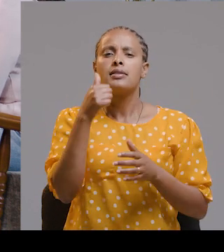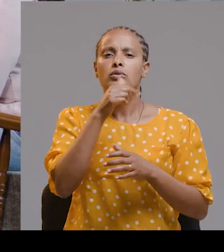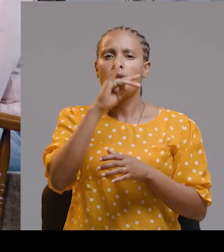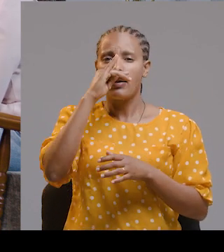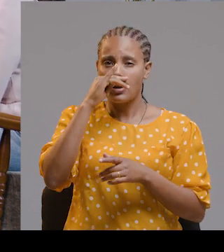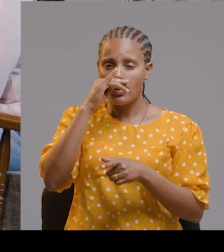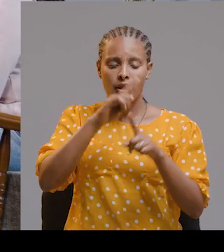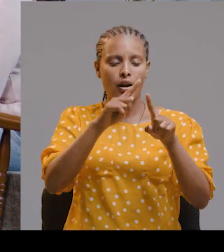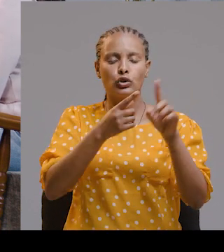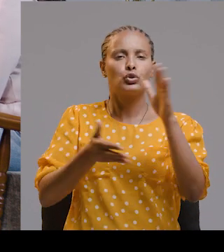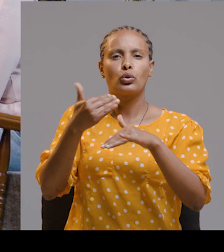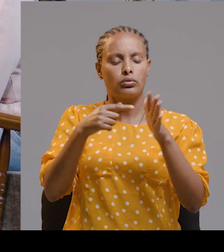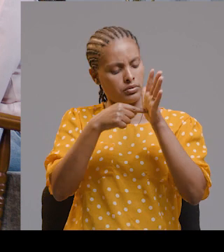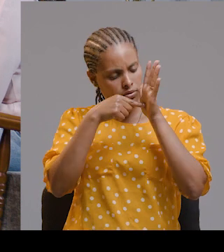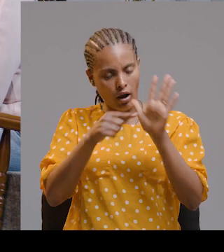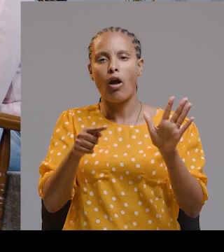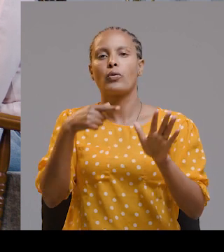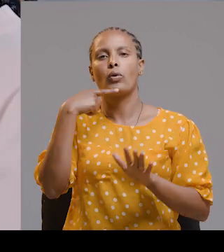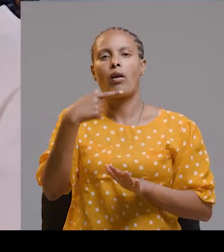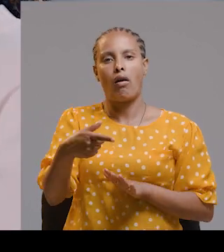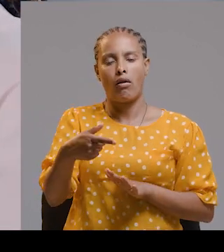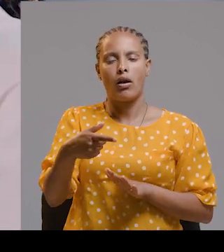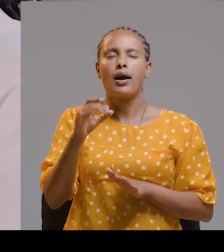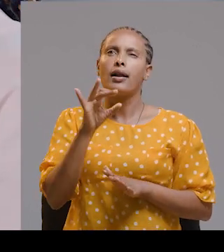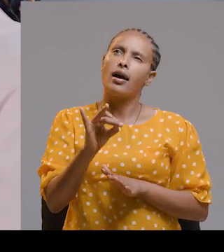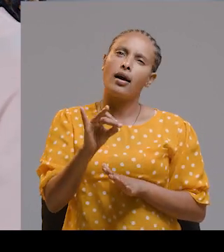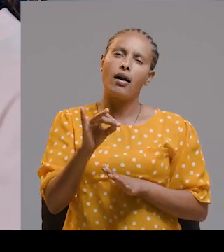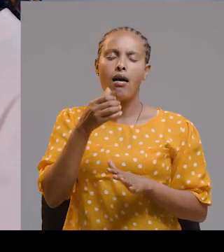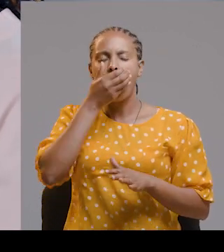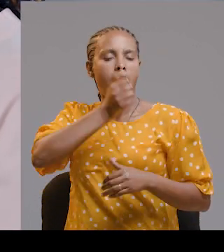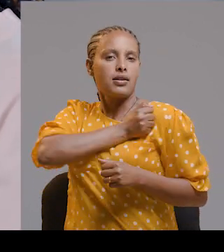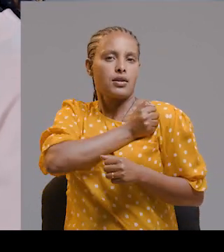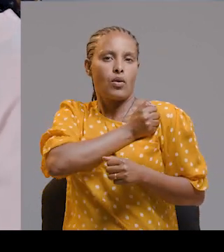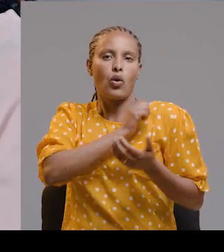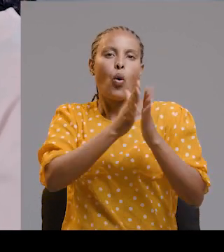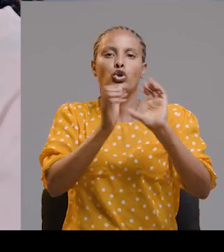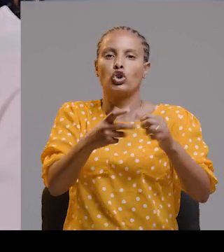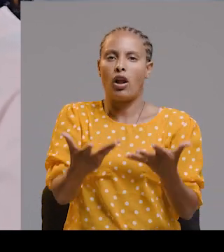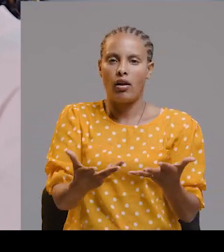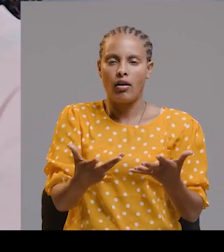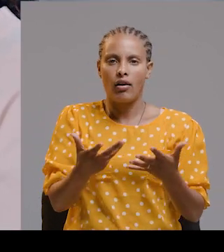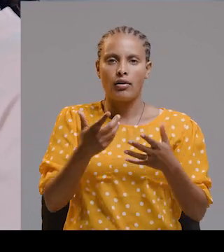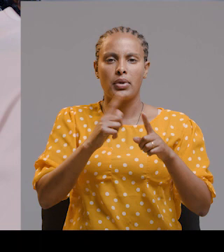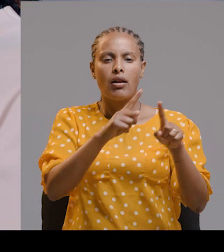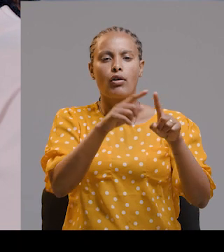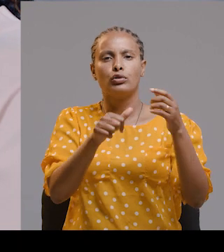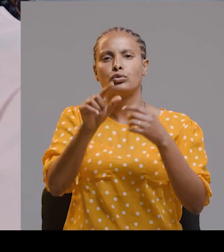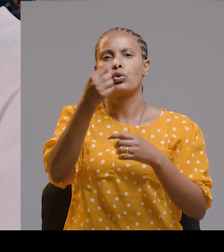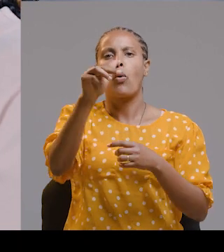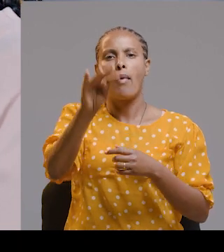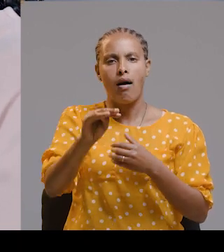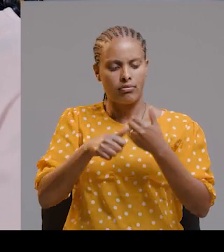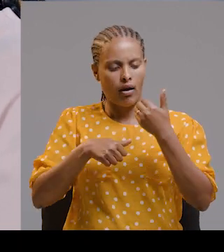ሴቶችና ህፃናት ለተለያዩ ችግሮች ተጋለጡ እንላለን ለ አስገድዶ መደፈር ሊሆን ይችላል ለተለያዩ ትራውማዎች